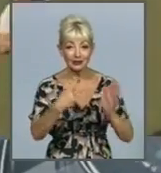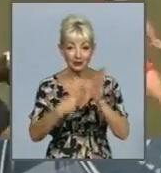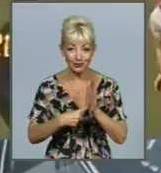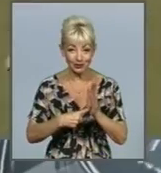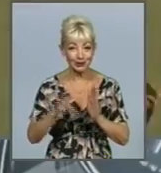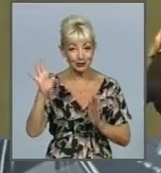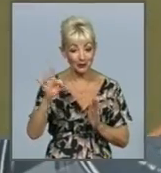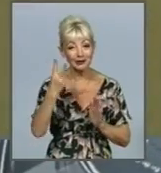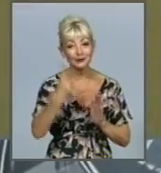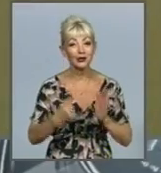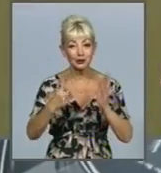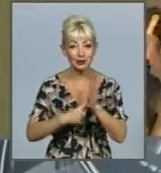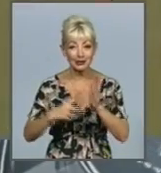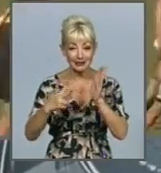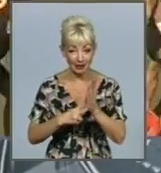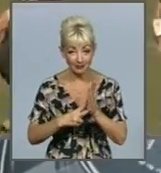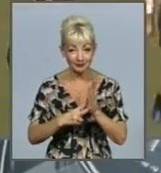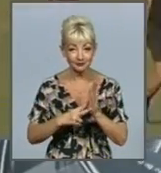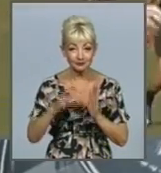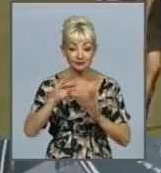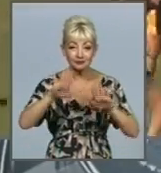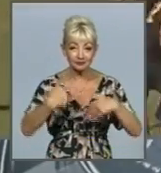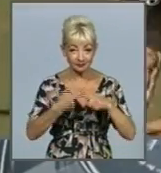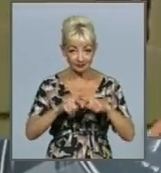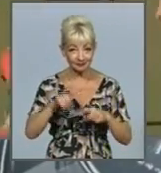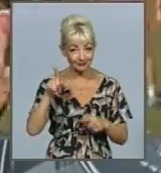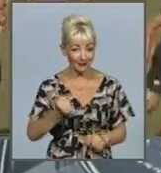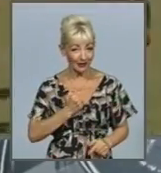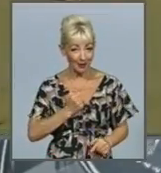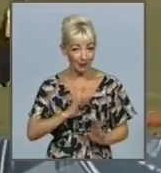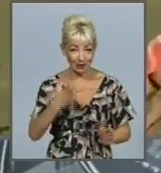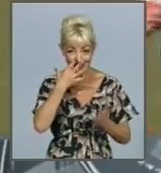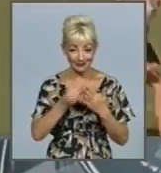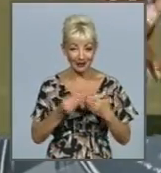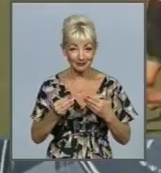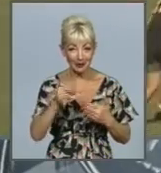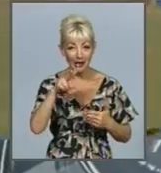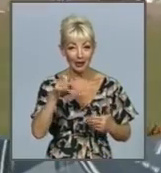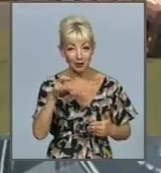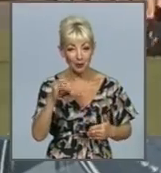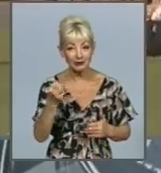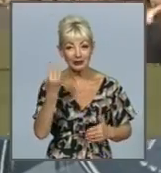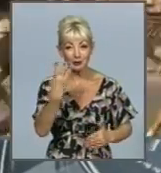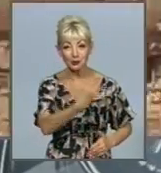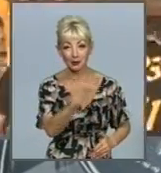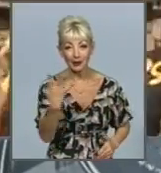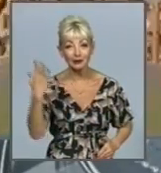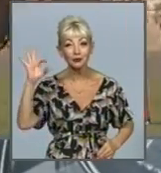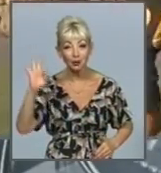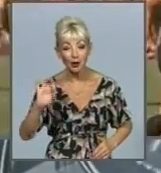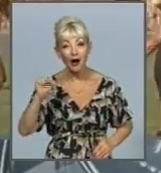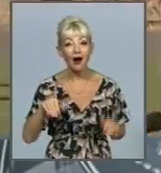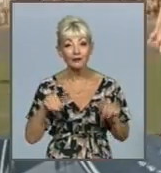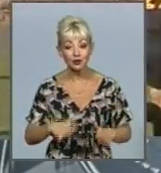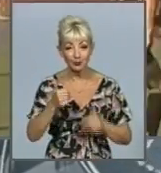26-0 и 26-7 соответственно. После этого они не пощадили своих земляков из «Легиона-13» 45-0, а в решающем